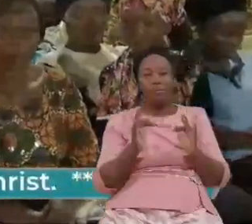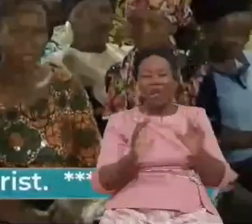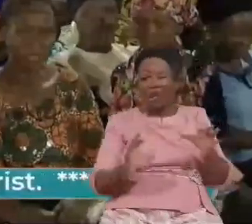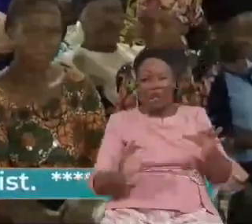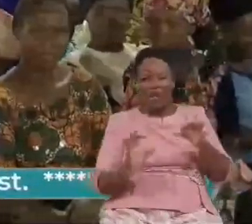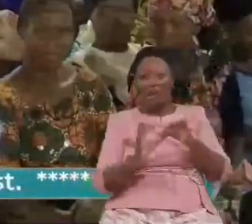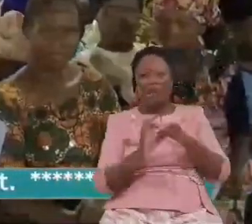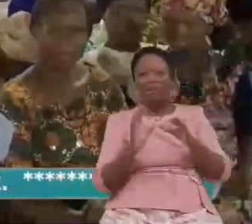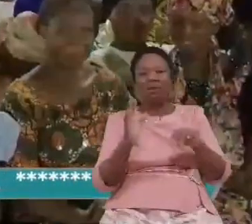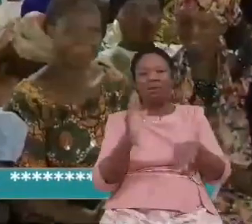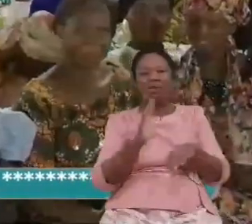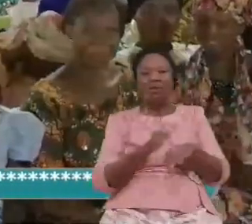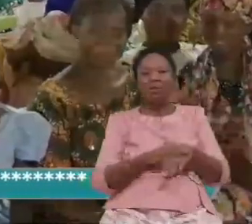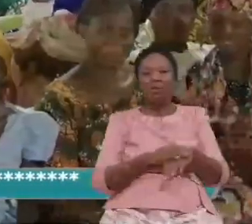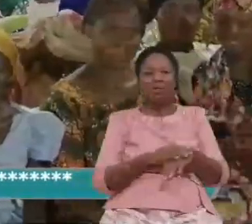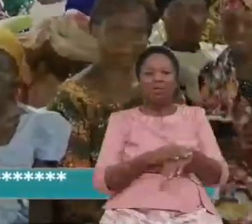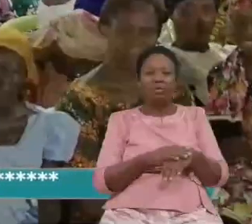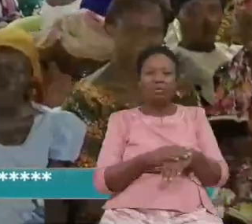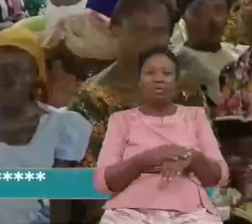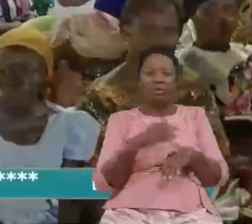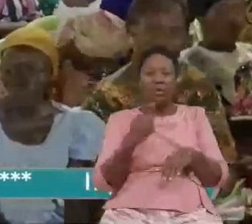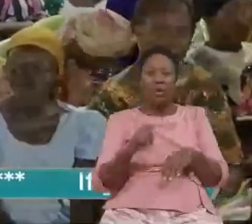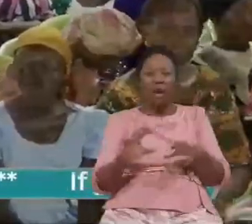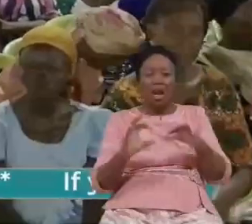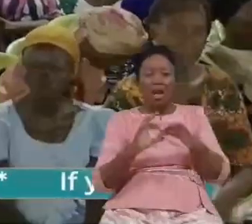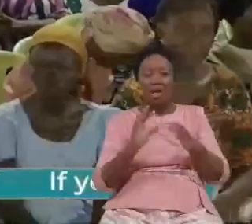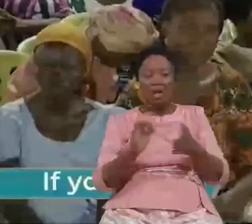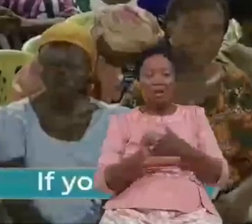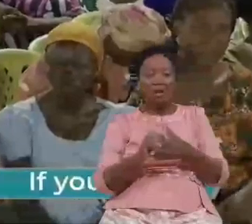cliquez sur le lien